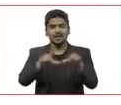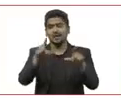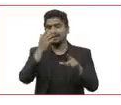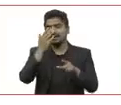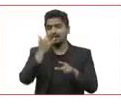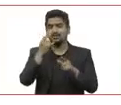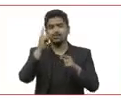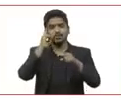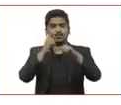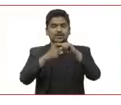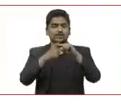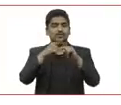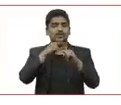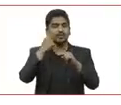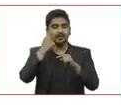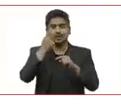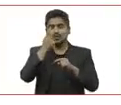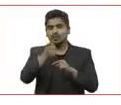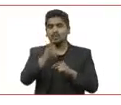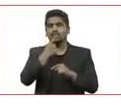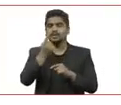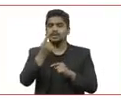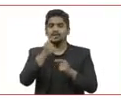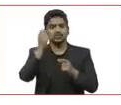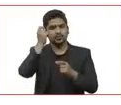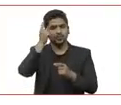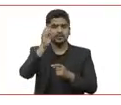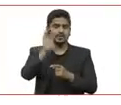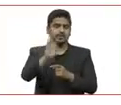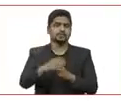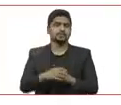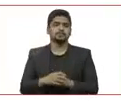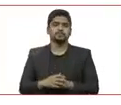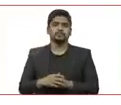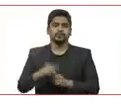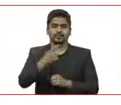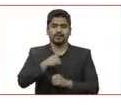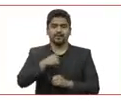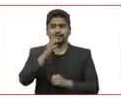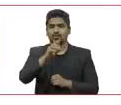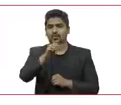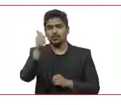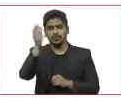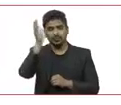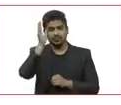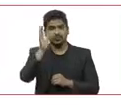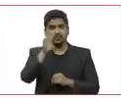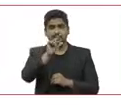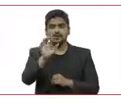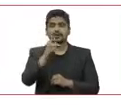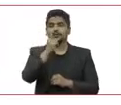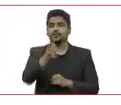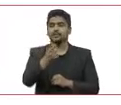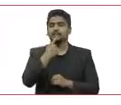कारणले पोजिटिभ नदेखिएका हुन् भन्ने कुरा यसबाट हामी बुझ्न सक्छौँ। हामीले अर्को एकदमै याद गर्नुपर्ने कुरा